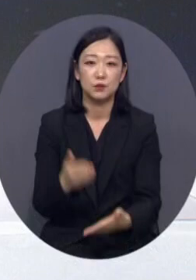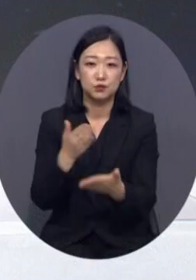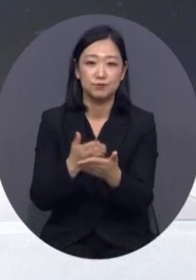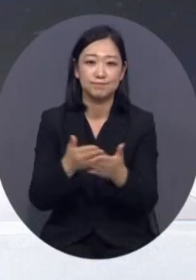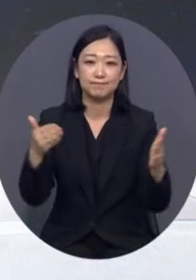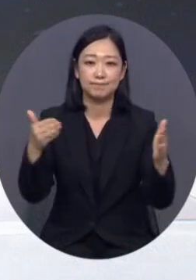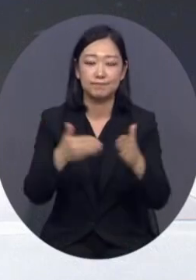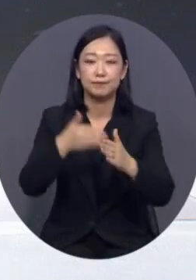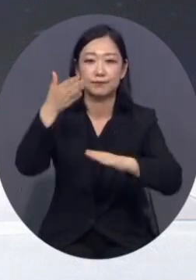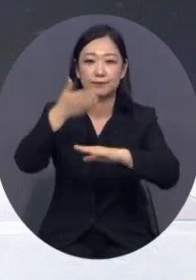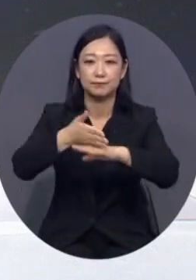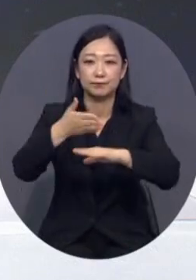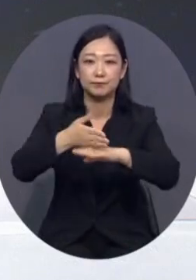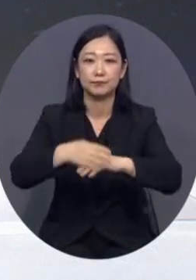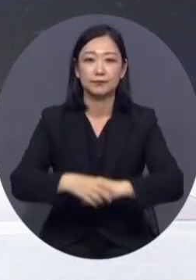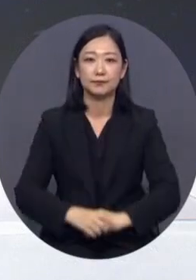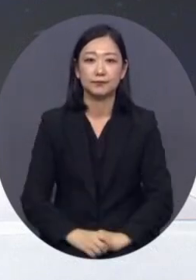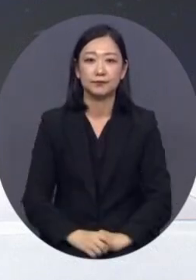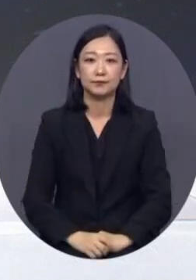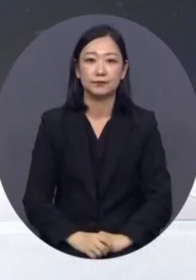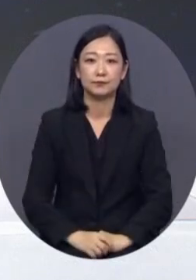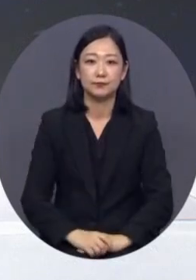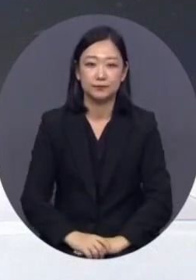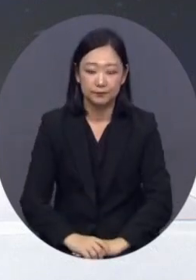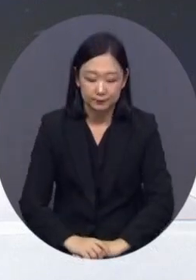뉴스데스크 제주 마칩니다 시청해주신 여러분 고맙습니다